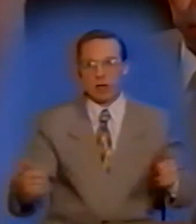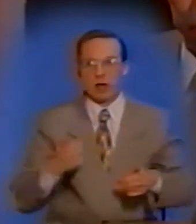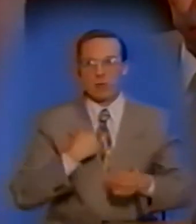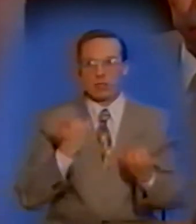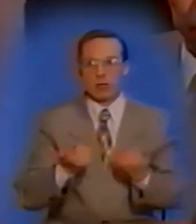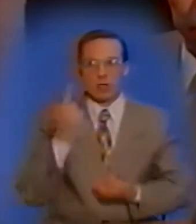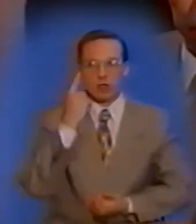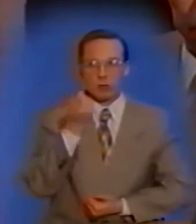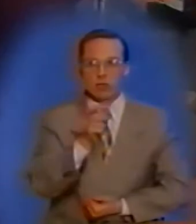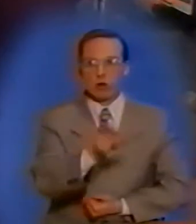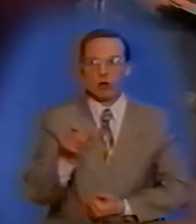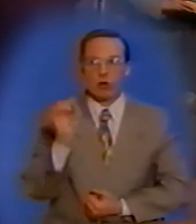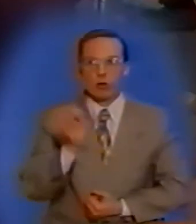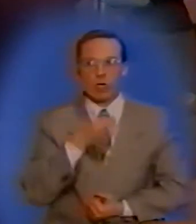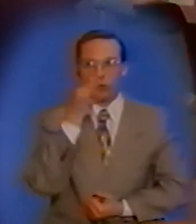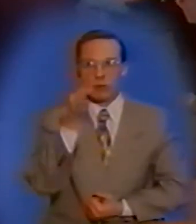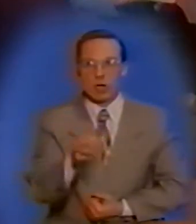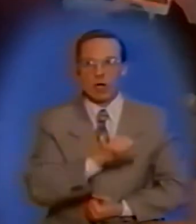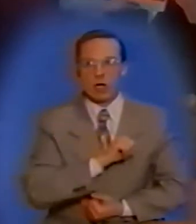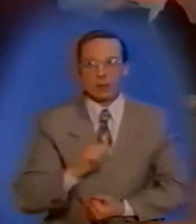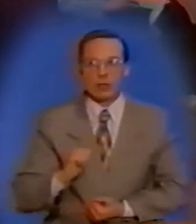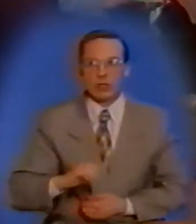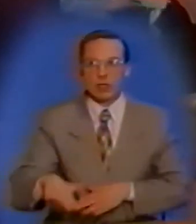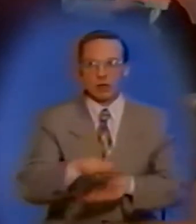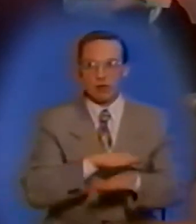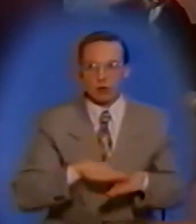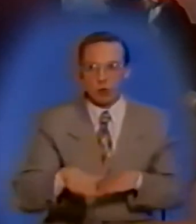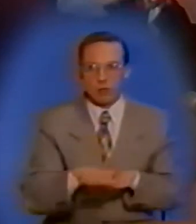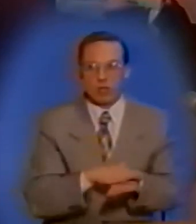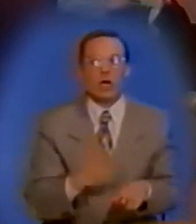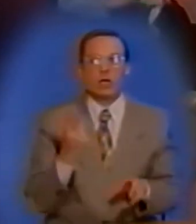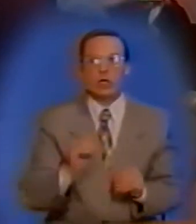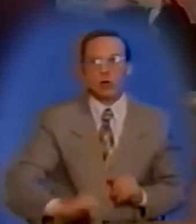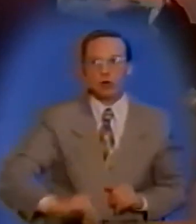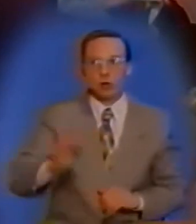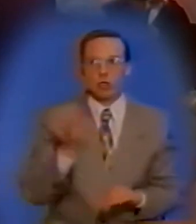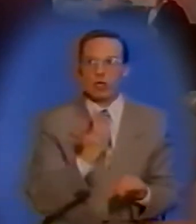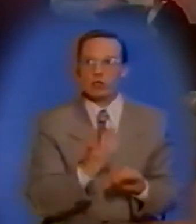iš psichologų galėtų pasakyti, ar pati visuomenė neužaugina iš